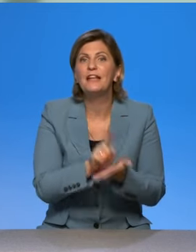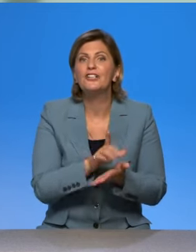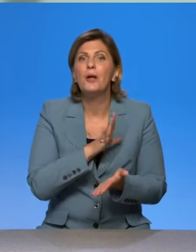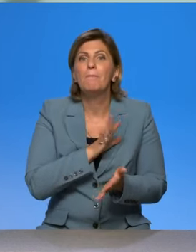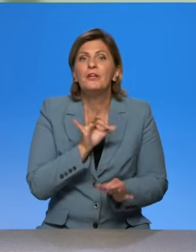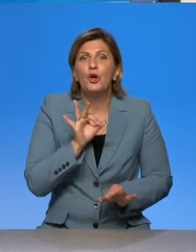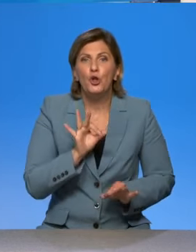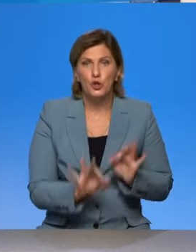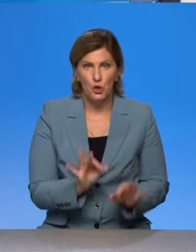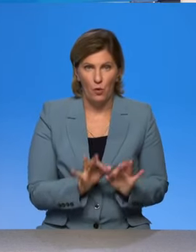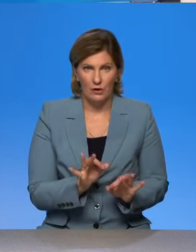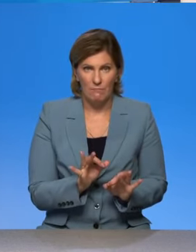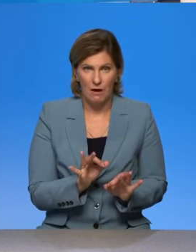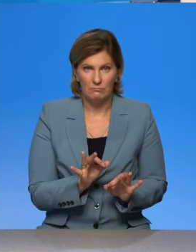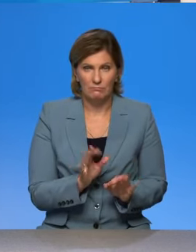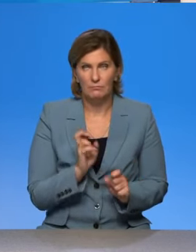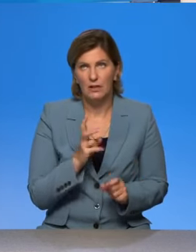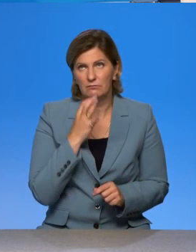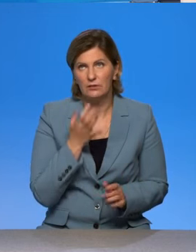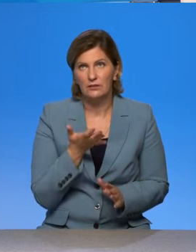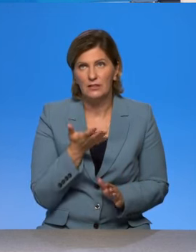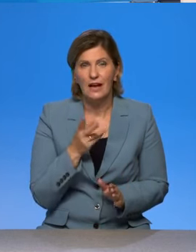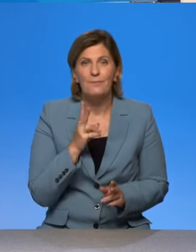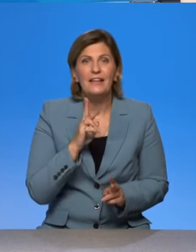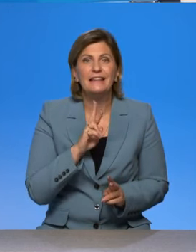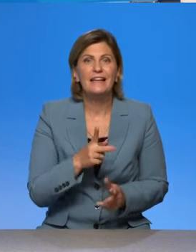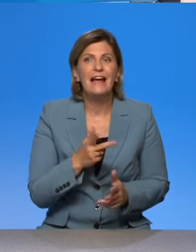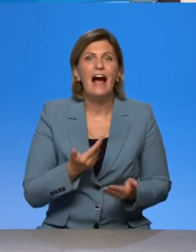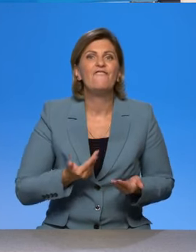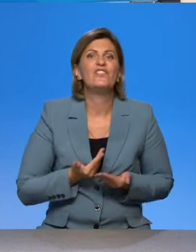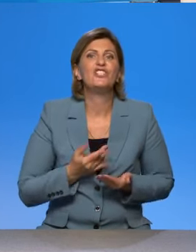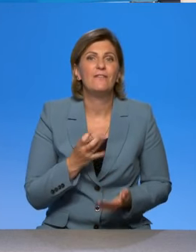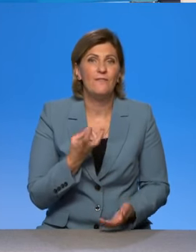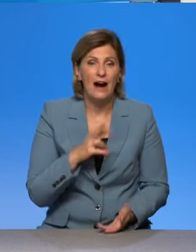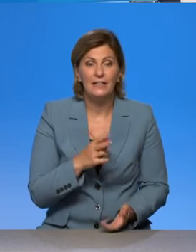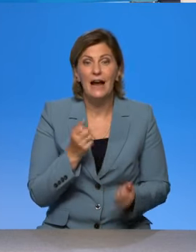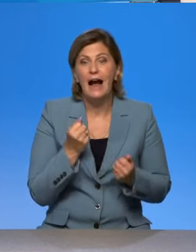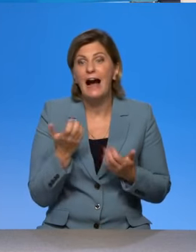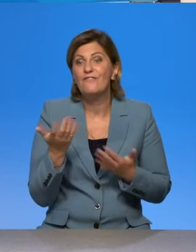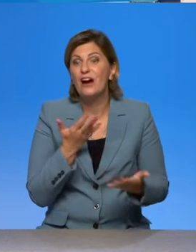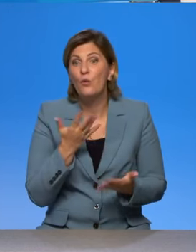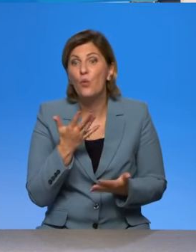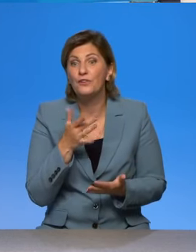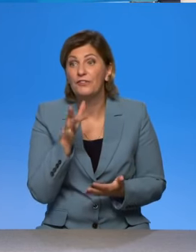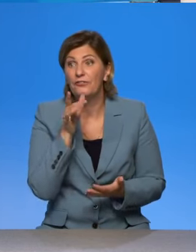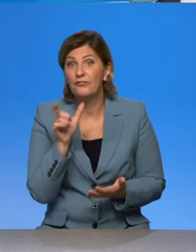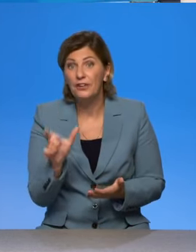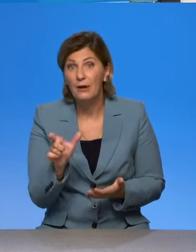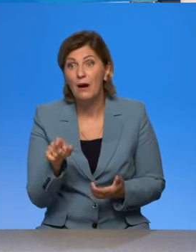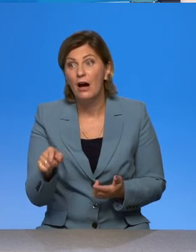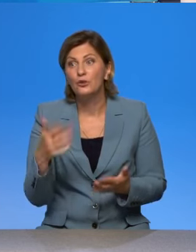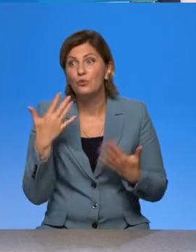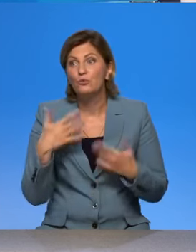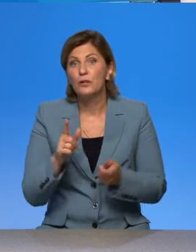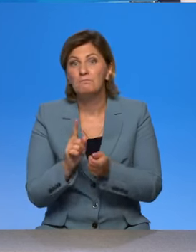и, как сказать, необходимы для выживания, а в какой-то момент они становятся вот так вот в рамочку вернутые идеалы, к которому